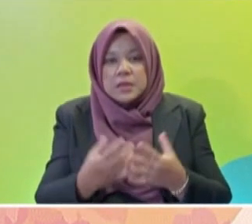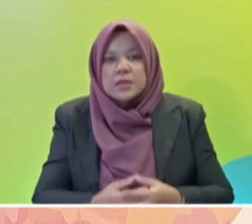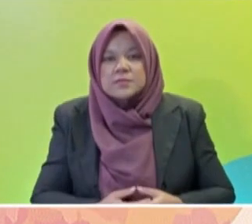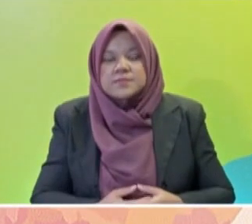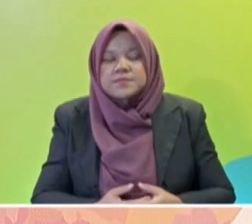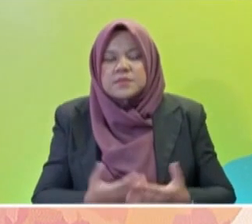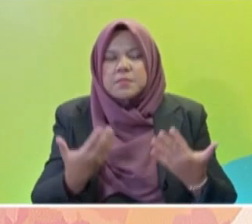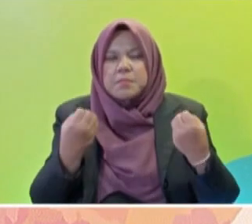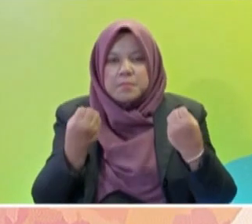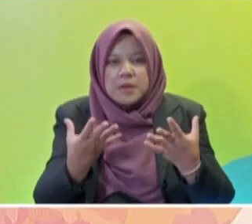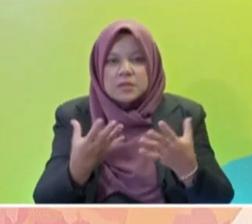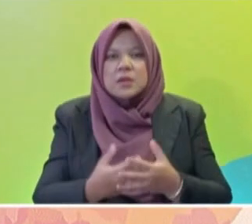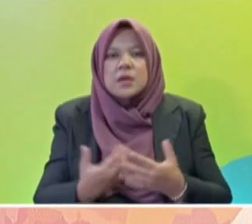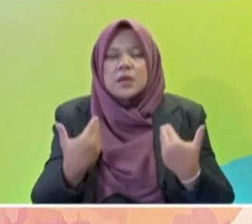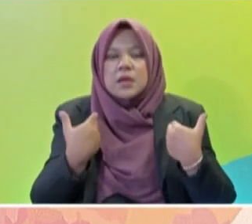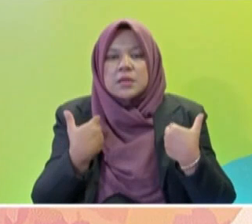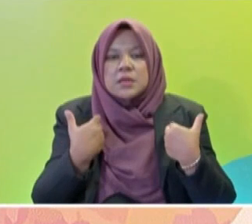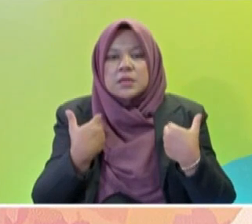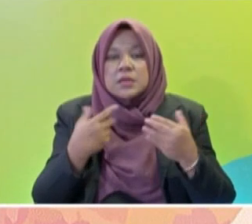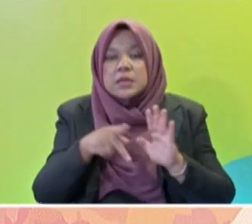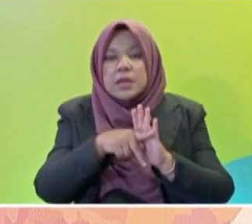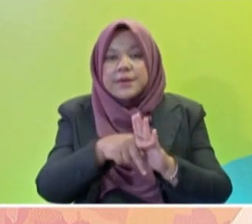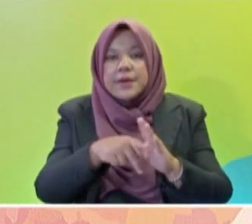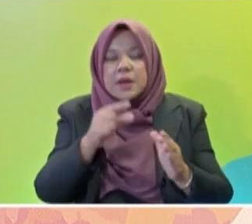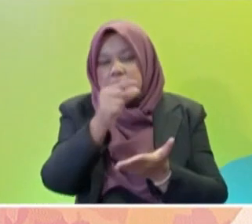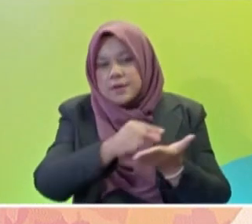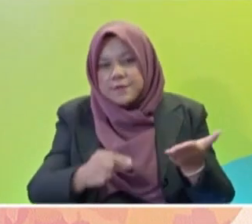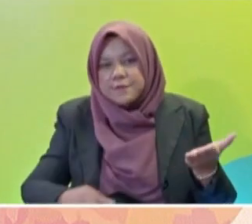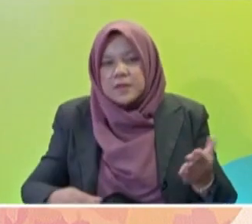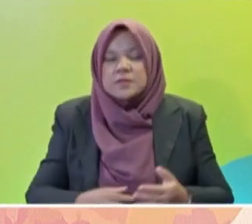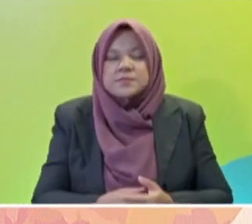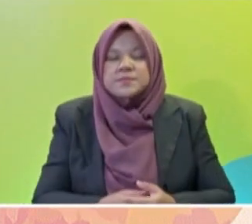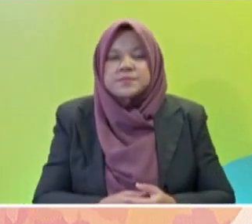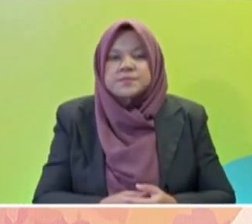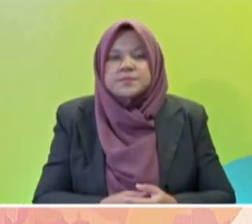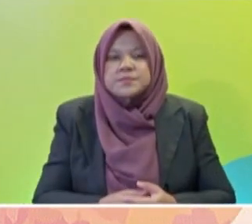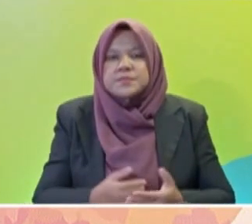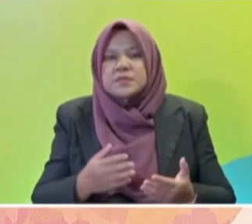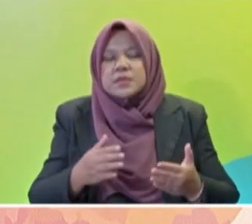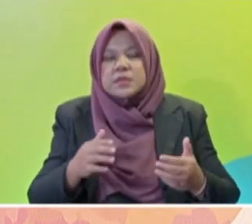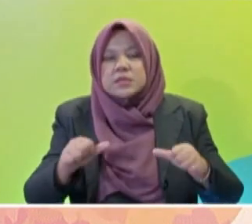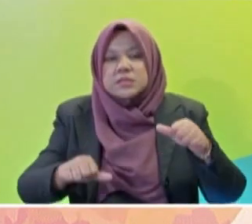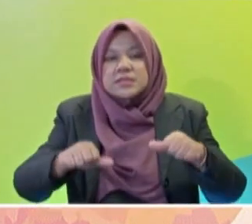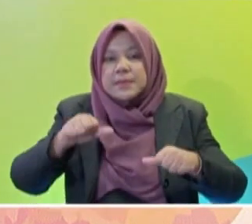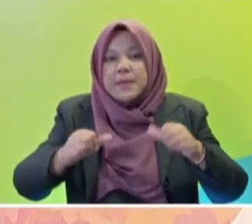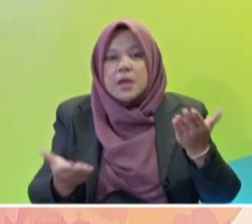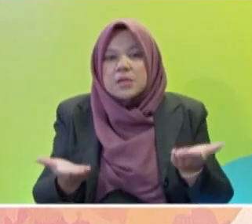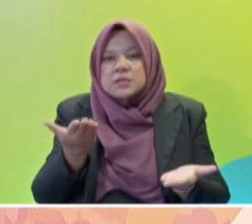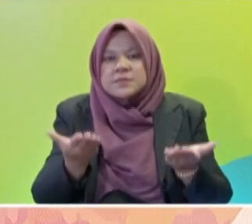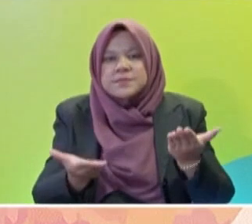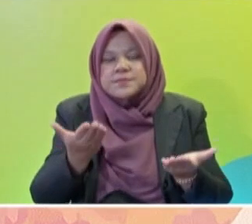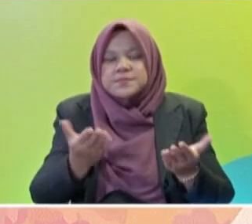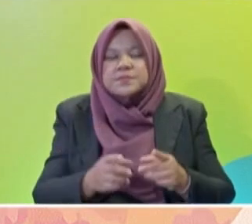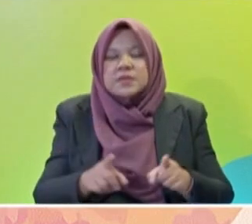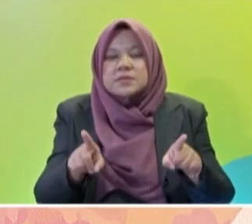sering diaplikasikan di dalam sebuah karya grafik keseimbangan adalah susunan setiap elemen grafik yang